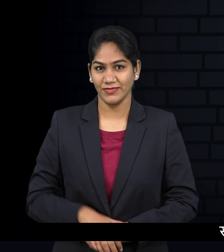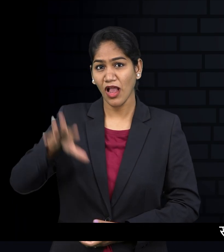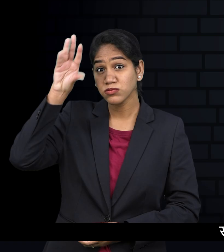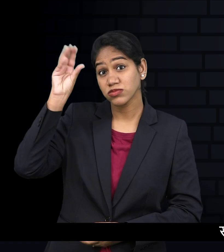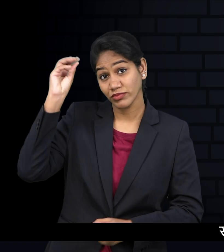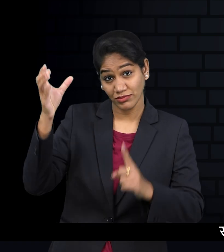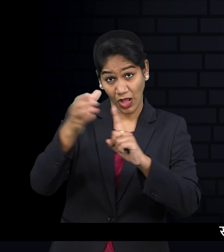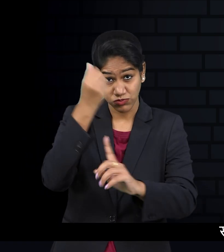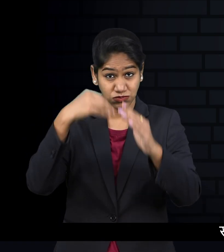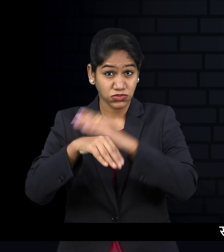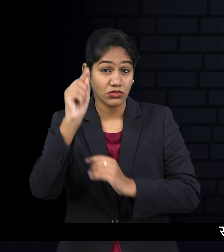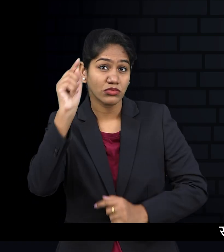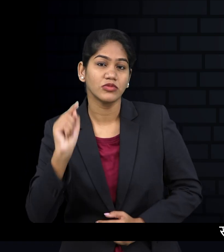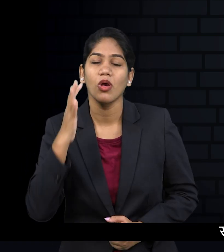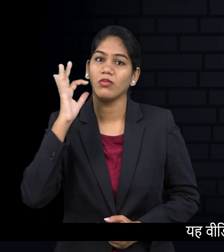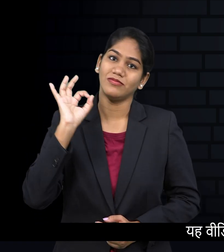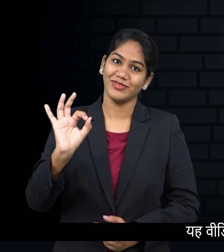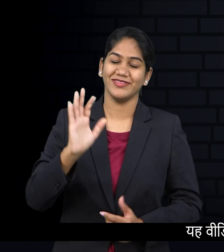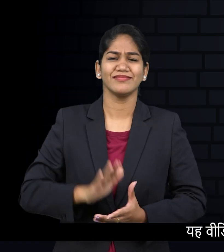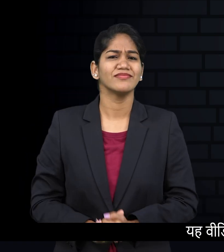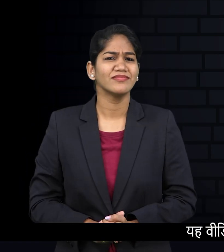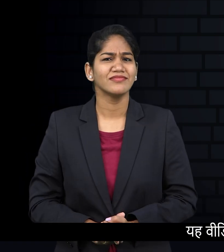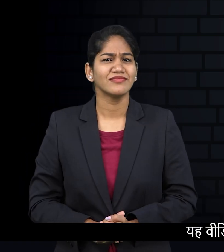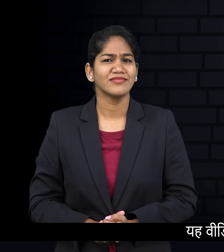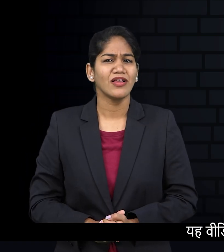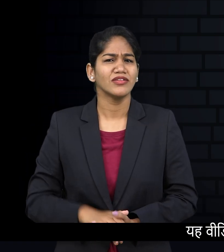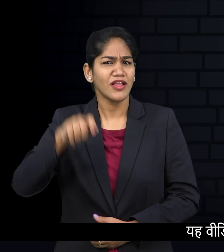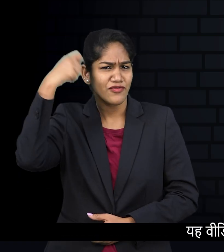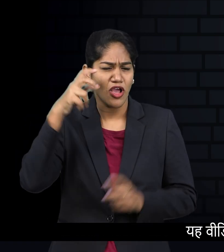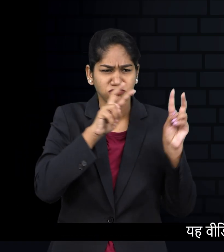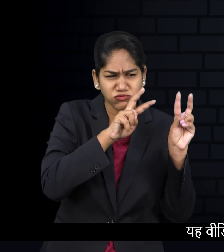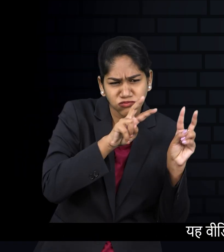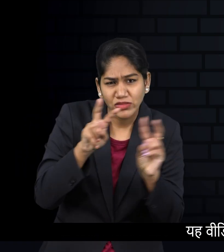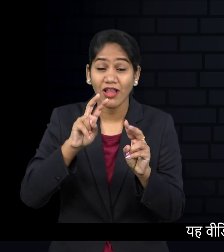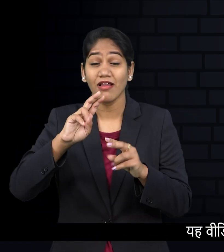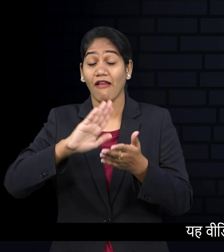सीखने का उद्देश्य। ये वीडियो देखने के बाद आप